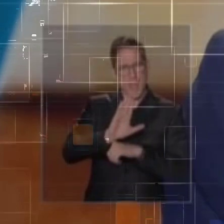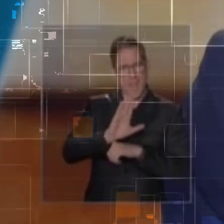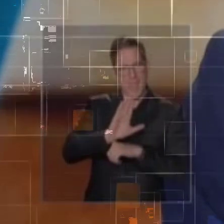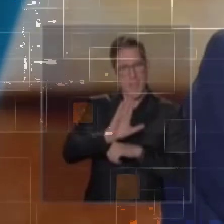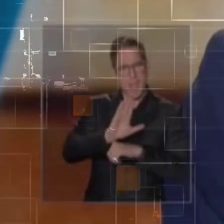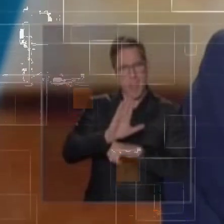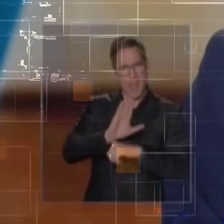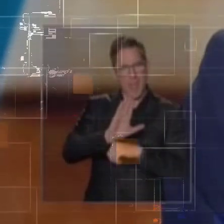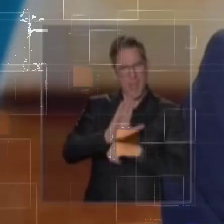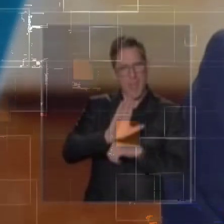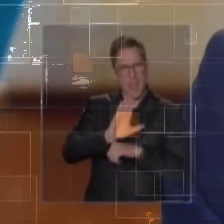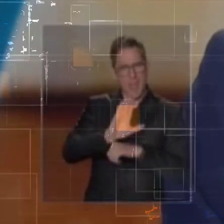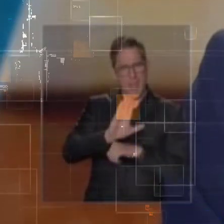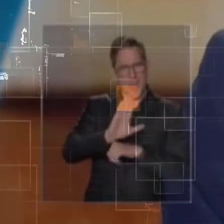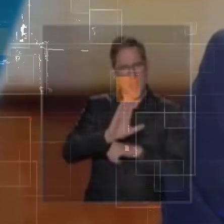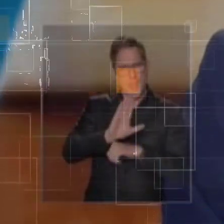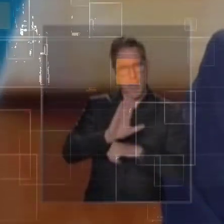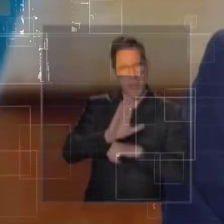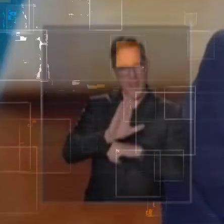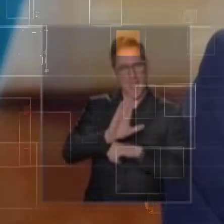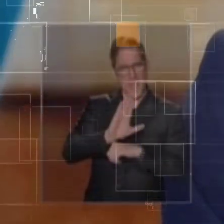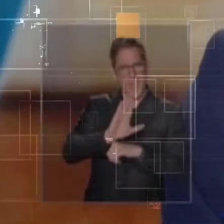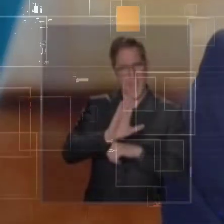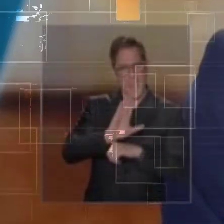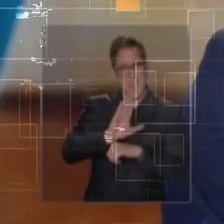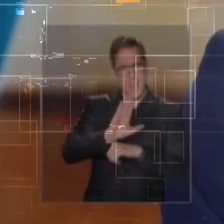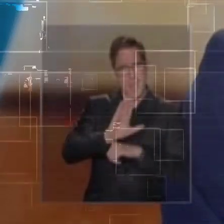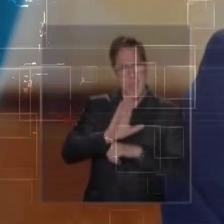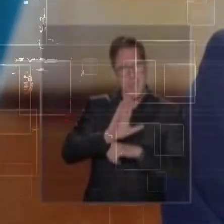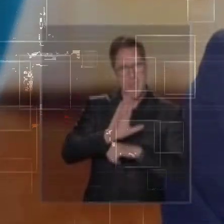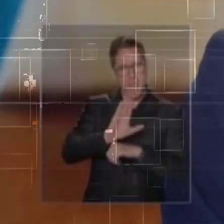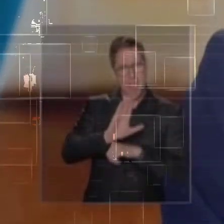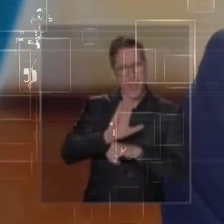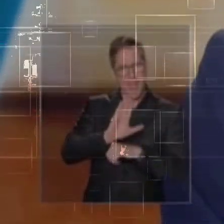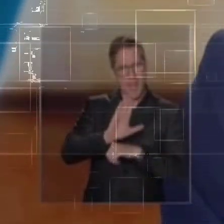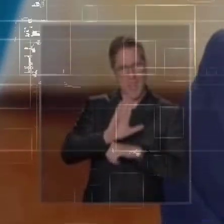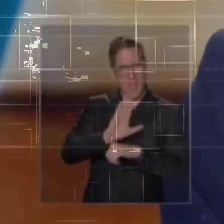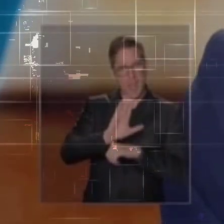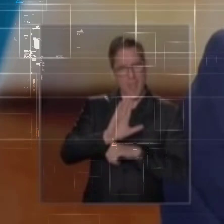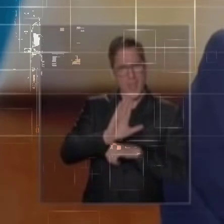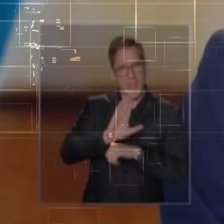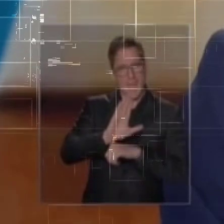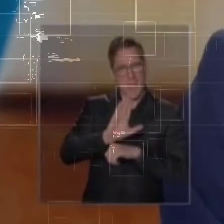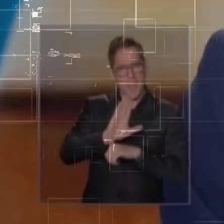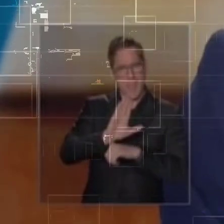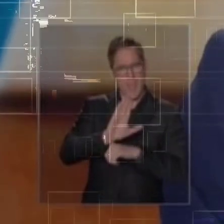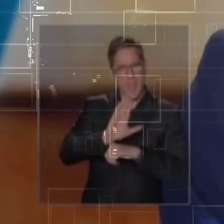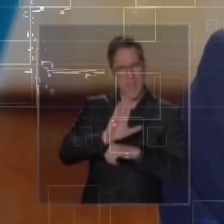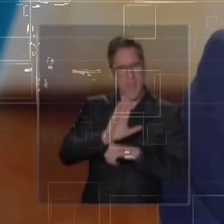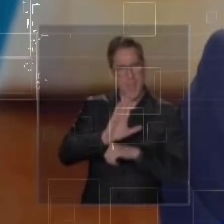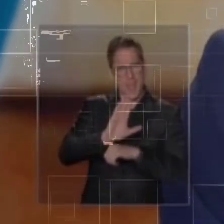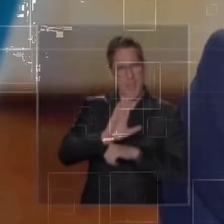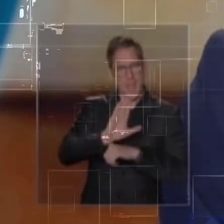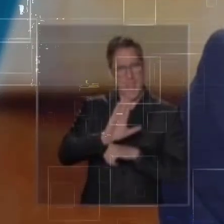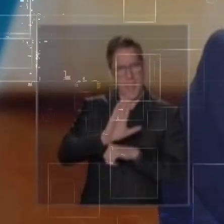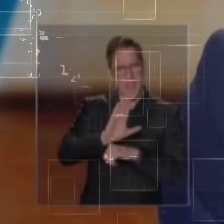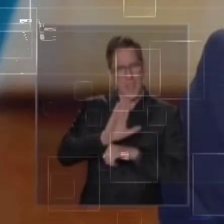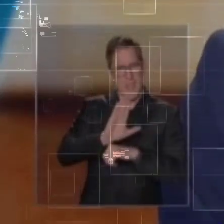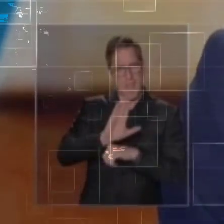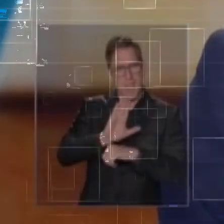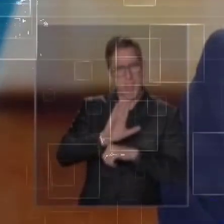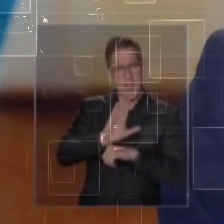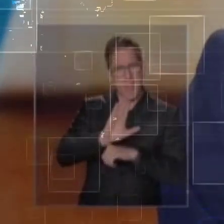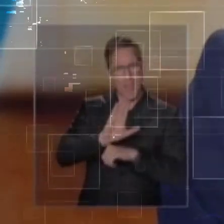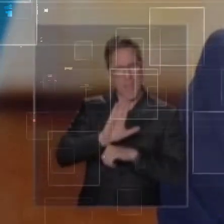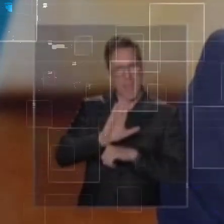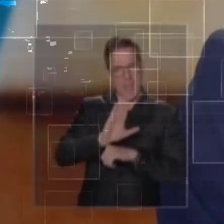file de La République En Marche. Ripolliner la façade, outrecuidance, ou encore aïe aïe aïe, succède à la fameuse